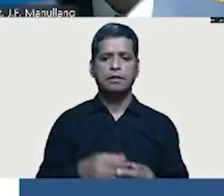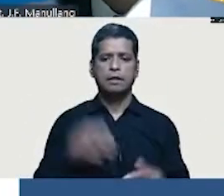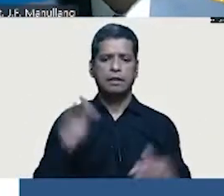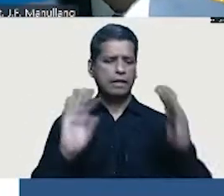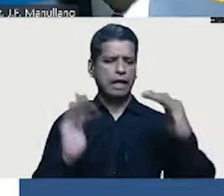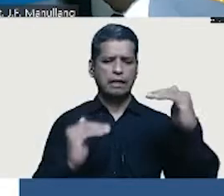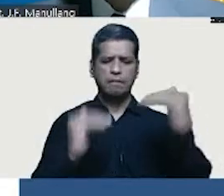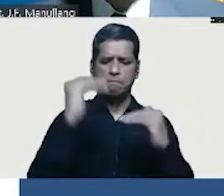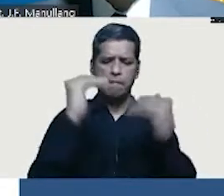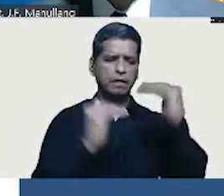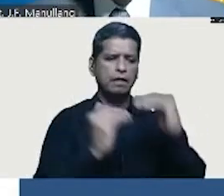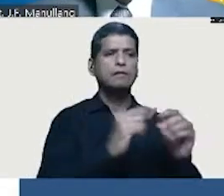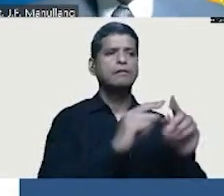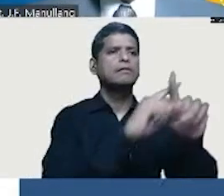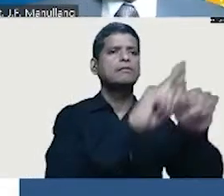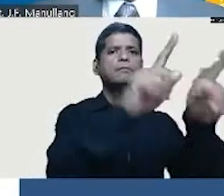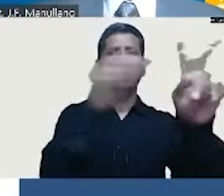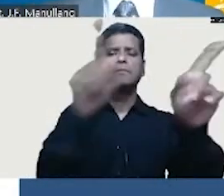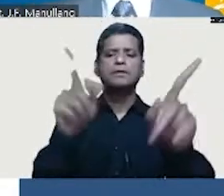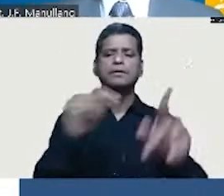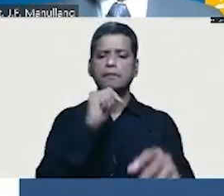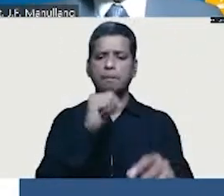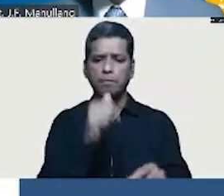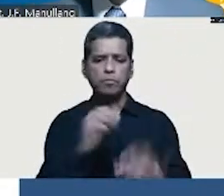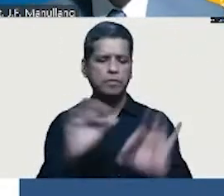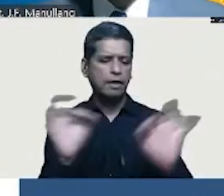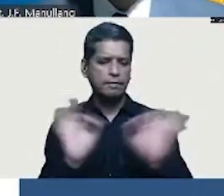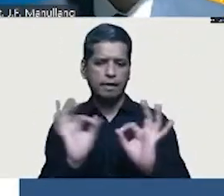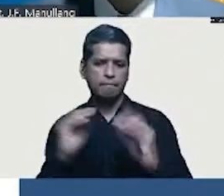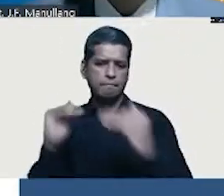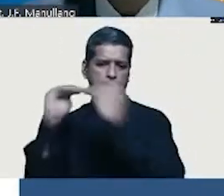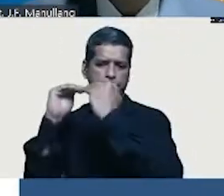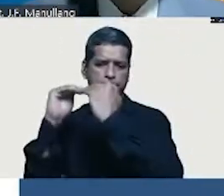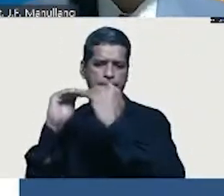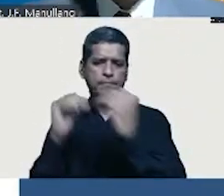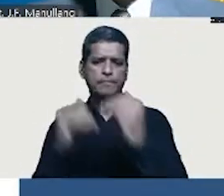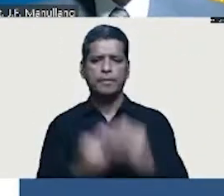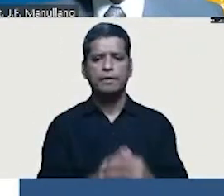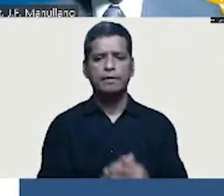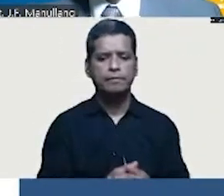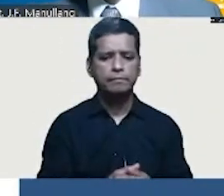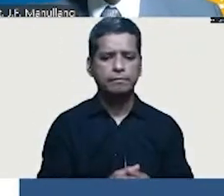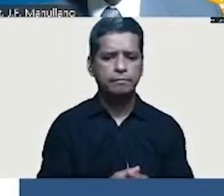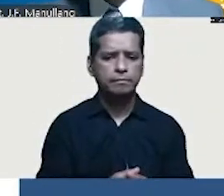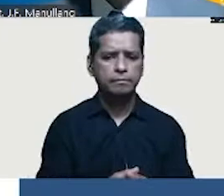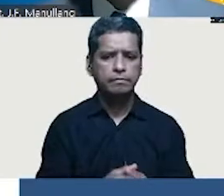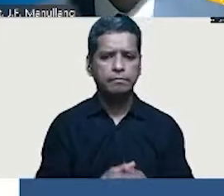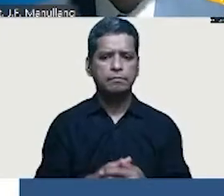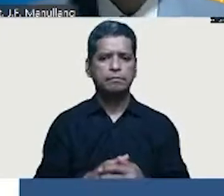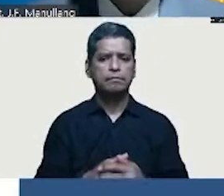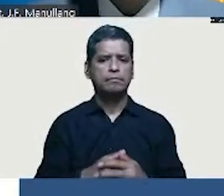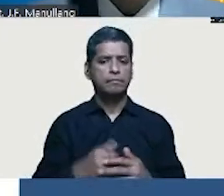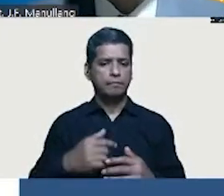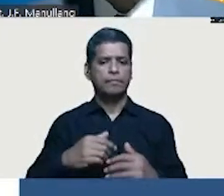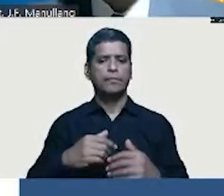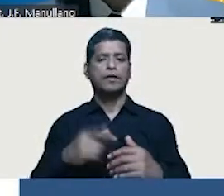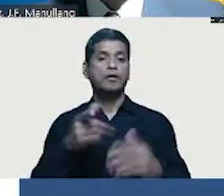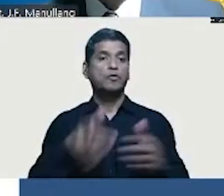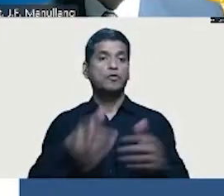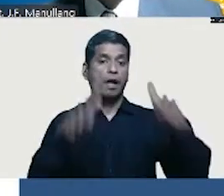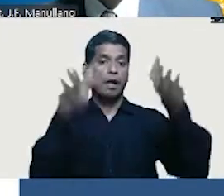manapun pada zaman dahulu banyak orang punya dewa-dewi ya atau Katakanlah berhala-berhala sesembahan